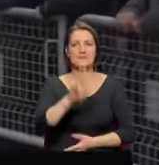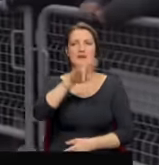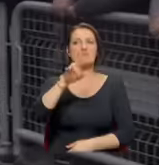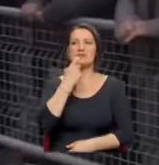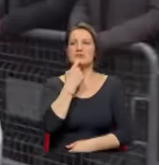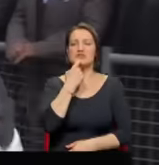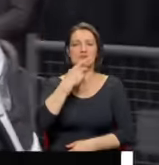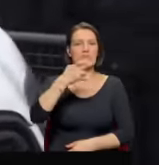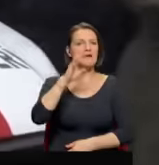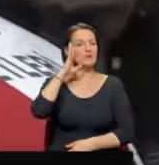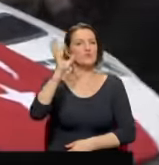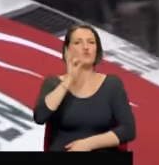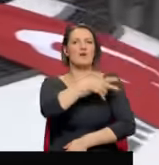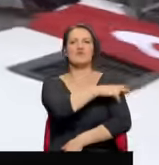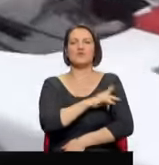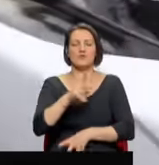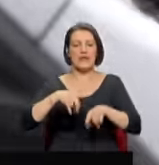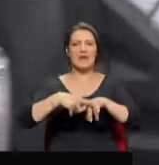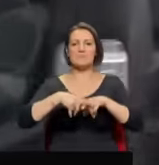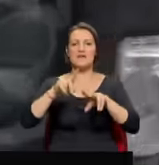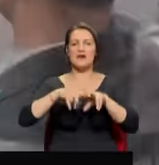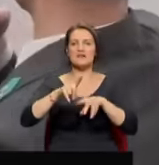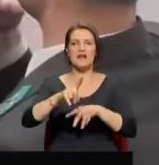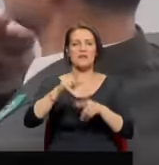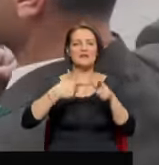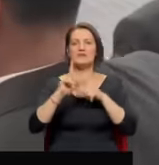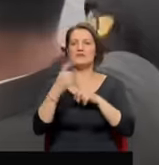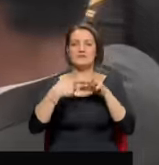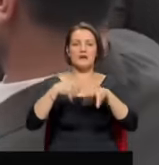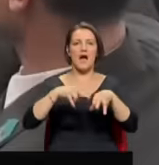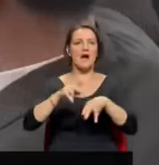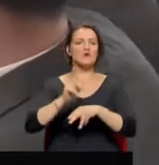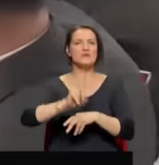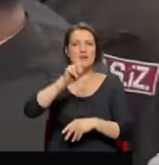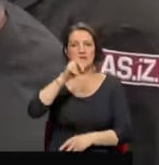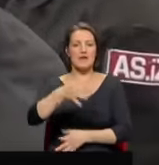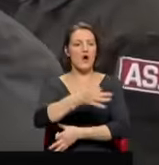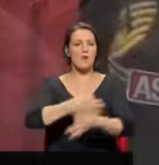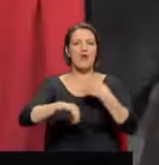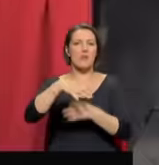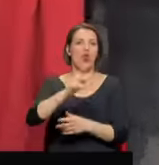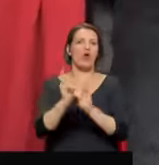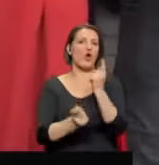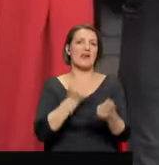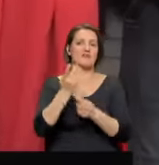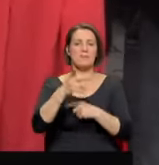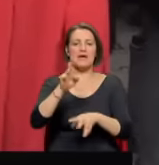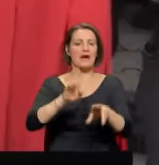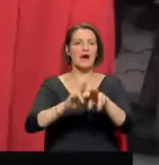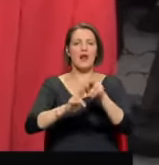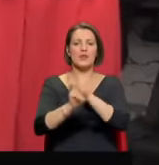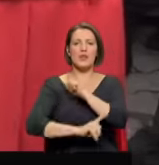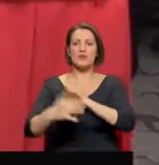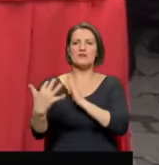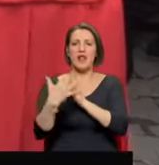27 yaşındaki piyade uzman çavuş Hikmet Aslan, Irak'ın kuzeyinde Pençe Kilit Operasyonu bölgesinde görevliydi. PKK'lı